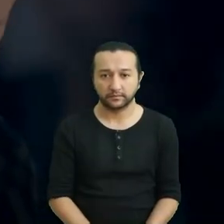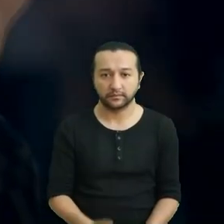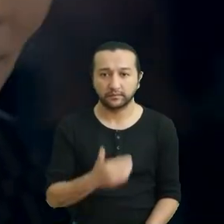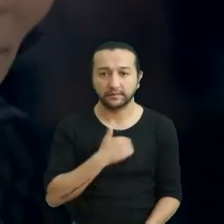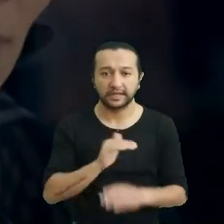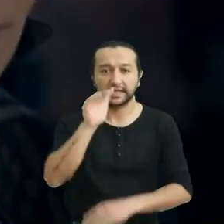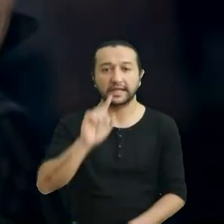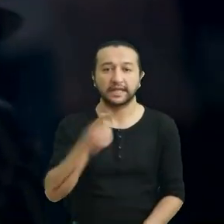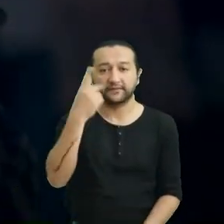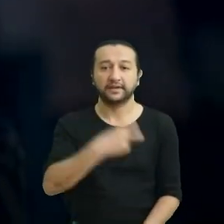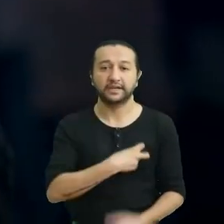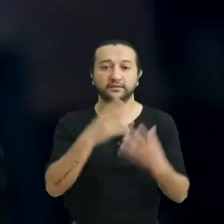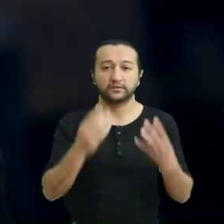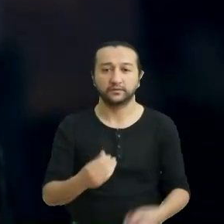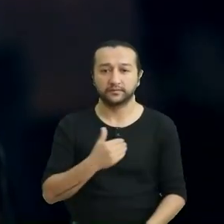Ben hayatımda ilk defa aşık